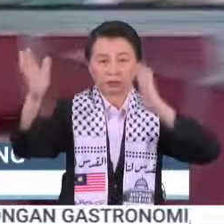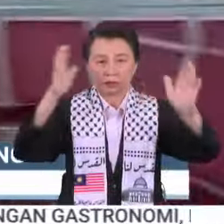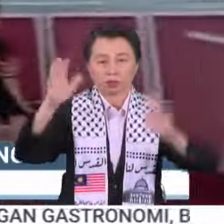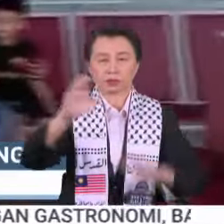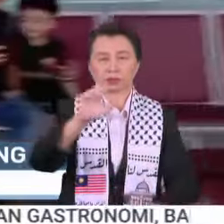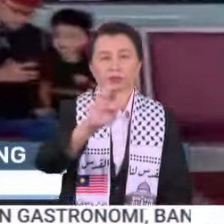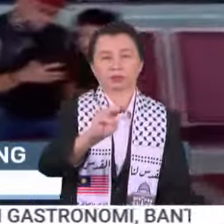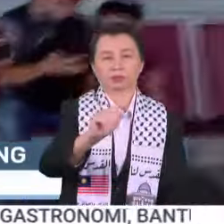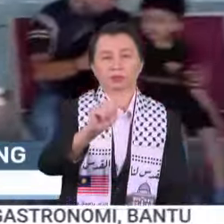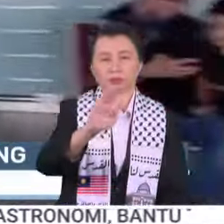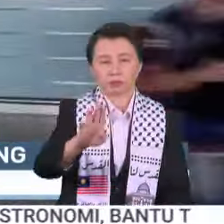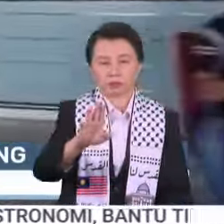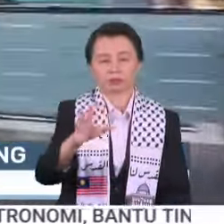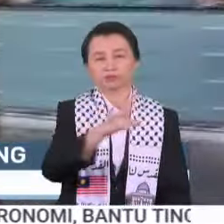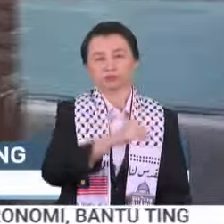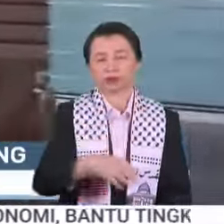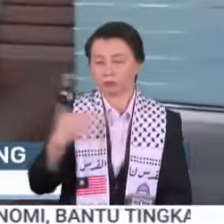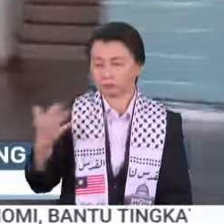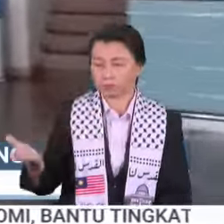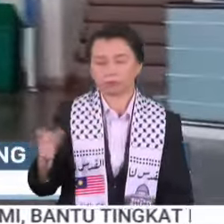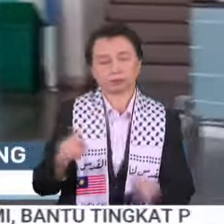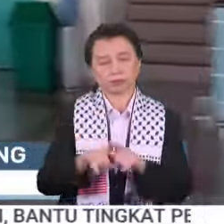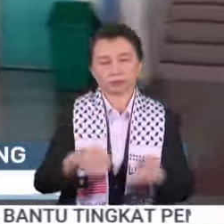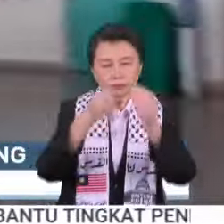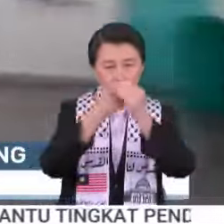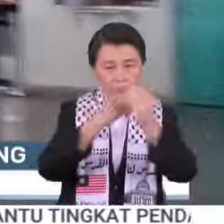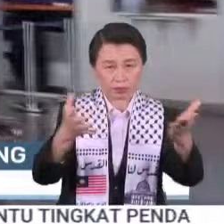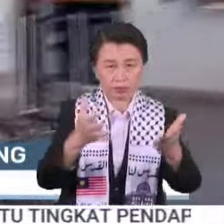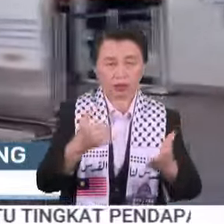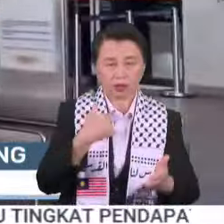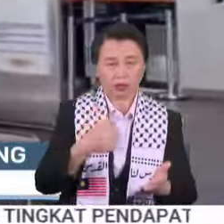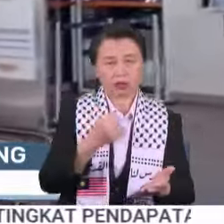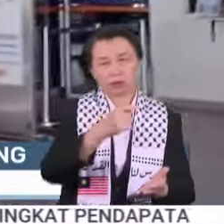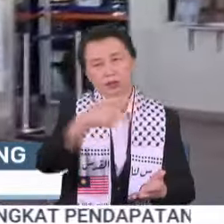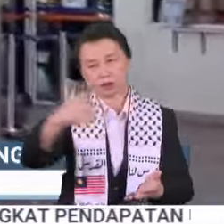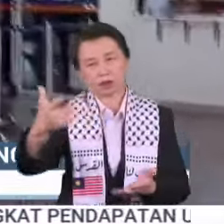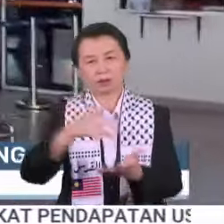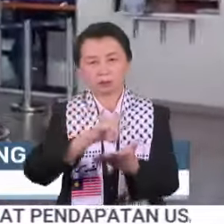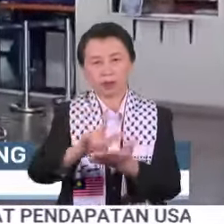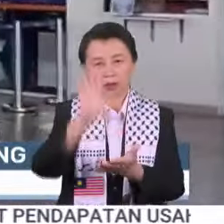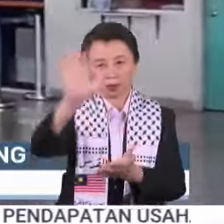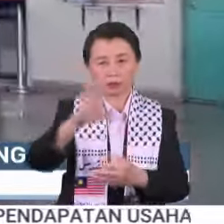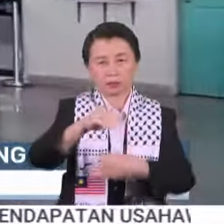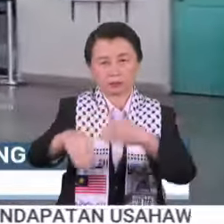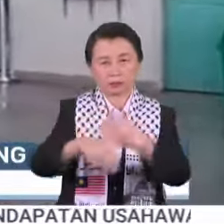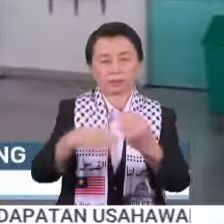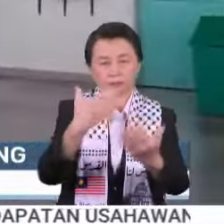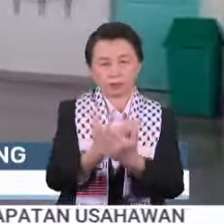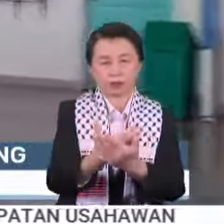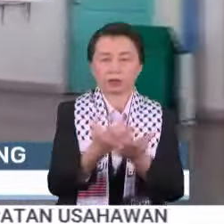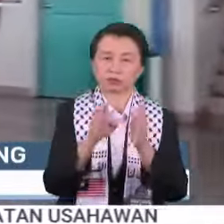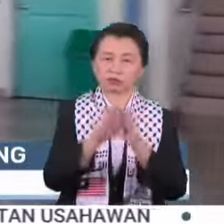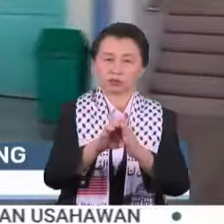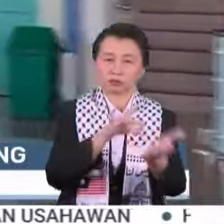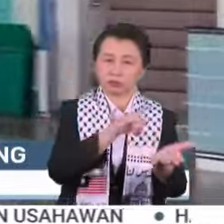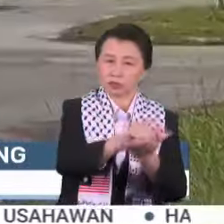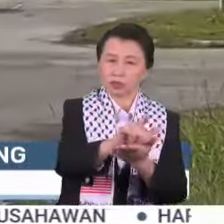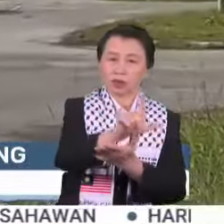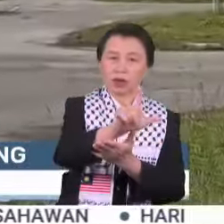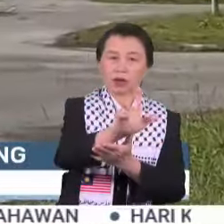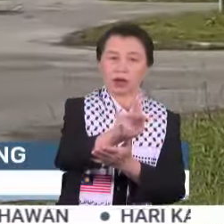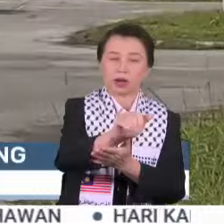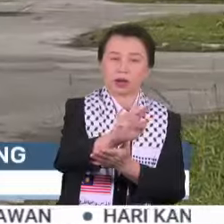Airlines Berhad. Dalam pada itu, beliau turut memaklumkan beberapa lapangan terbang lain akan ditambah baik. Antaranya lapangan terbang